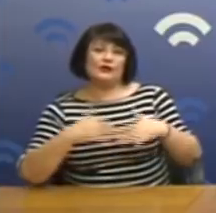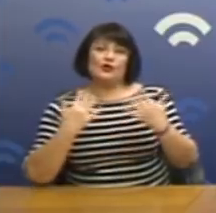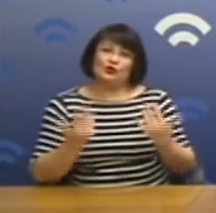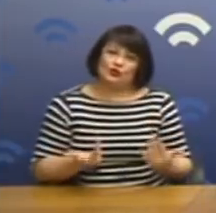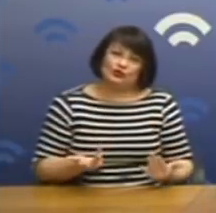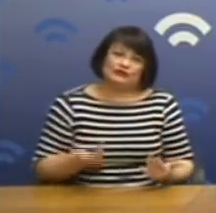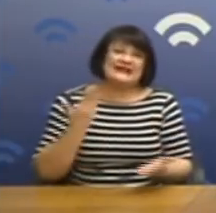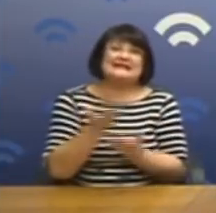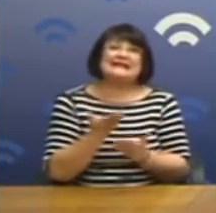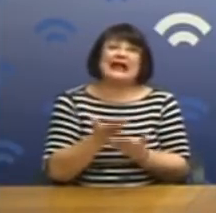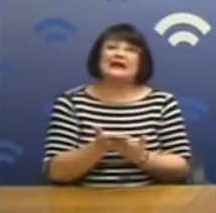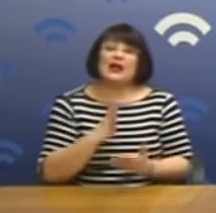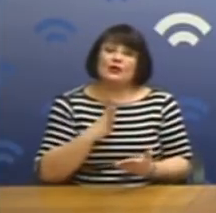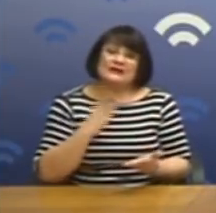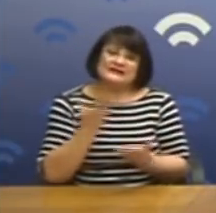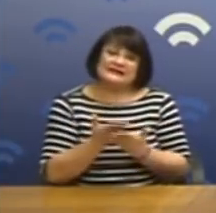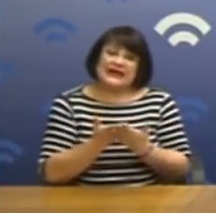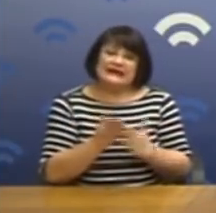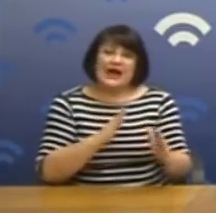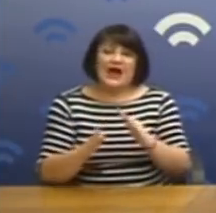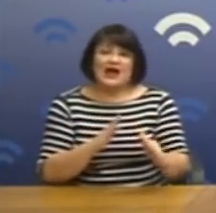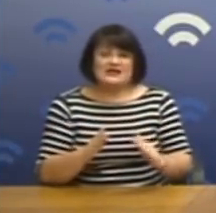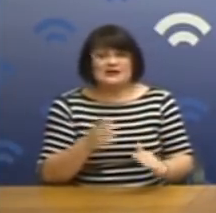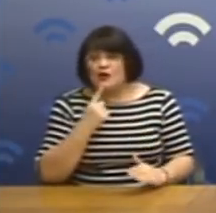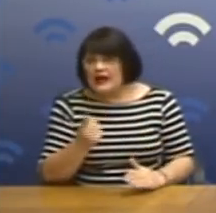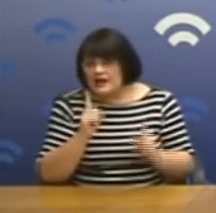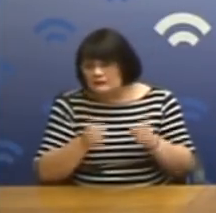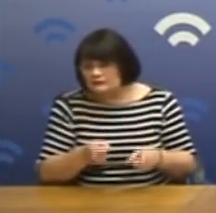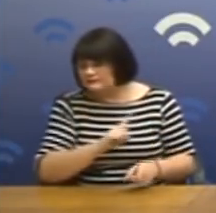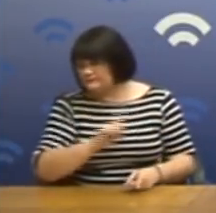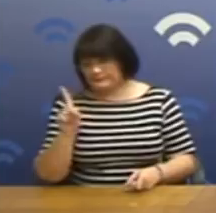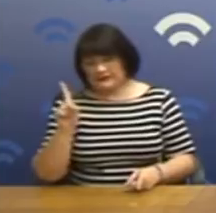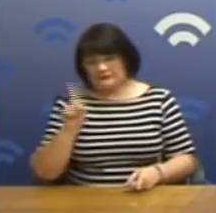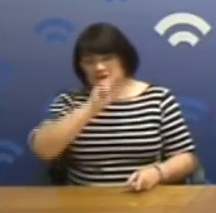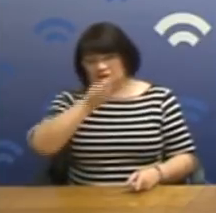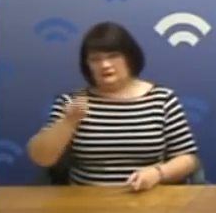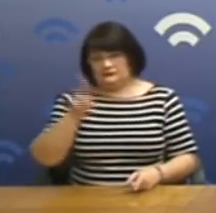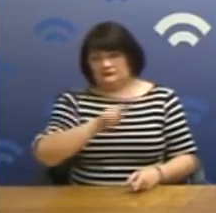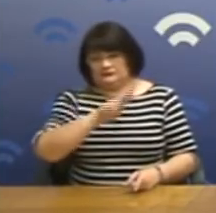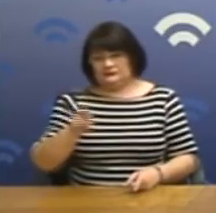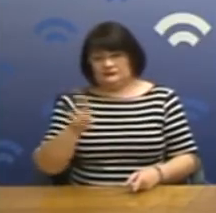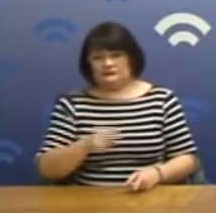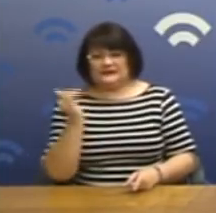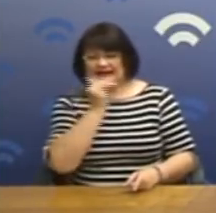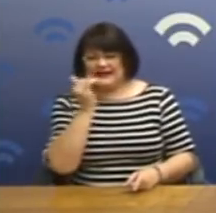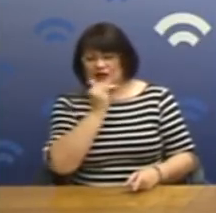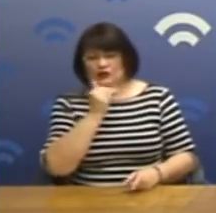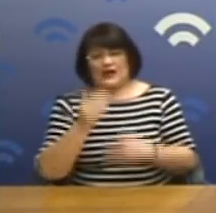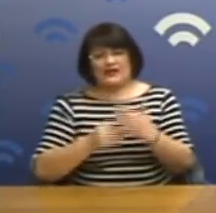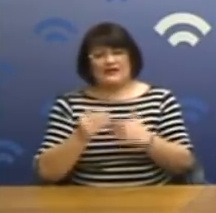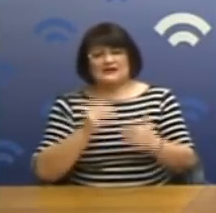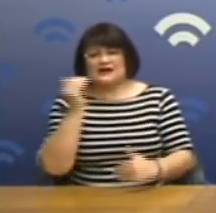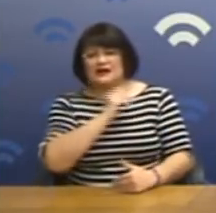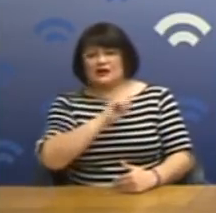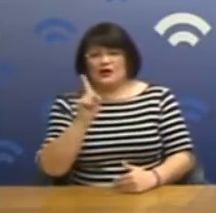περισσότεροι αιτούνται σ' άσυλο να κριθεί ότι δεν το δικαιούνται. Να απορρίπτονται οι αιτήσεις τους με συνοπτικές διαδικασίες και στη